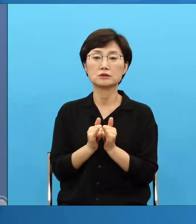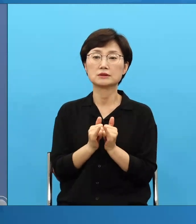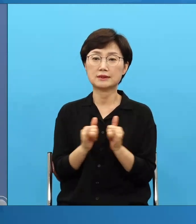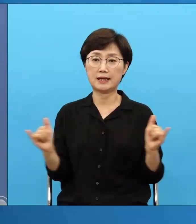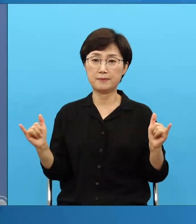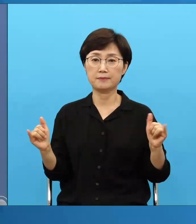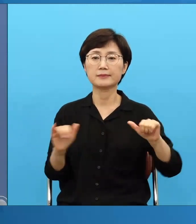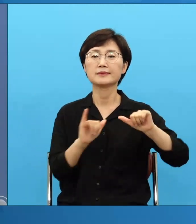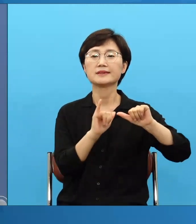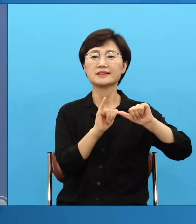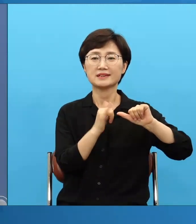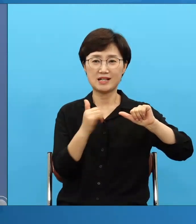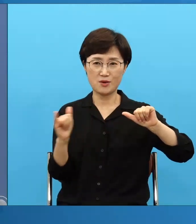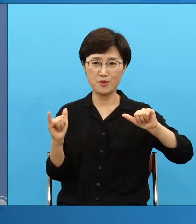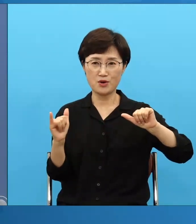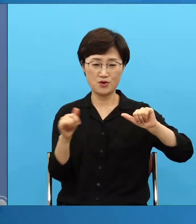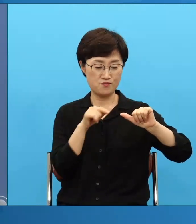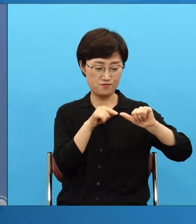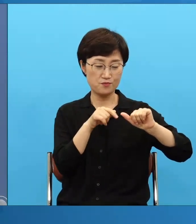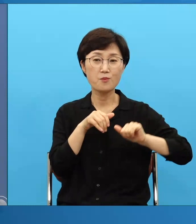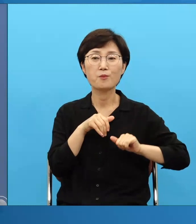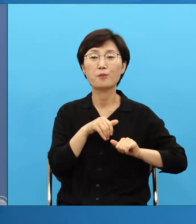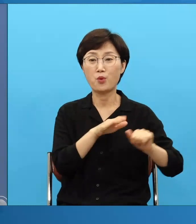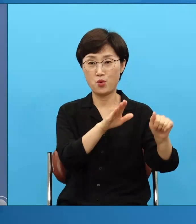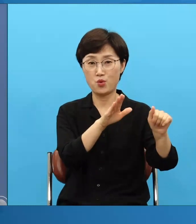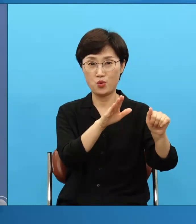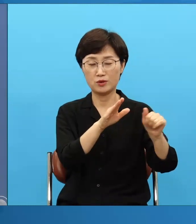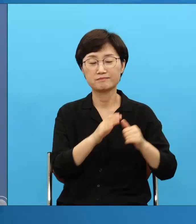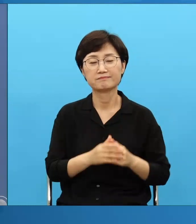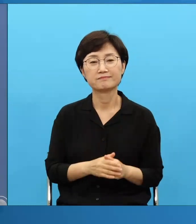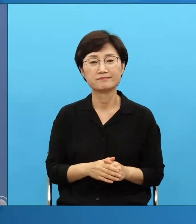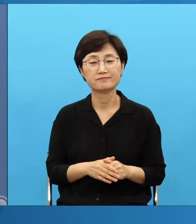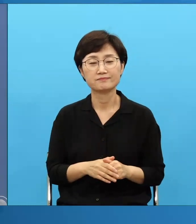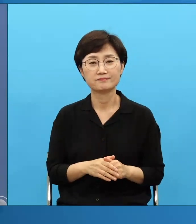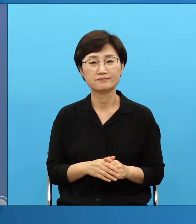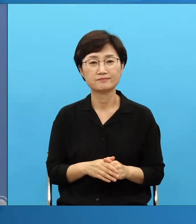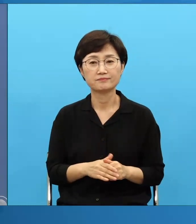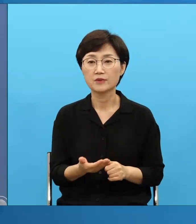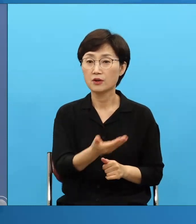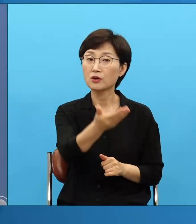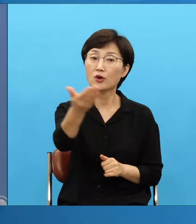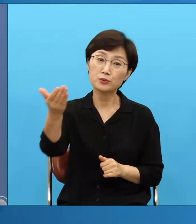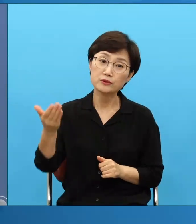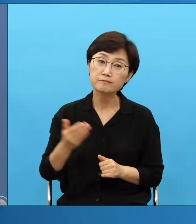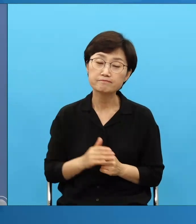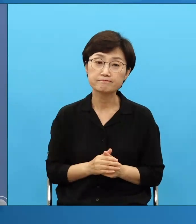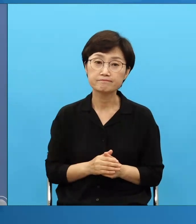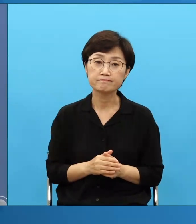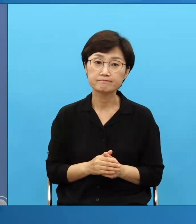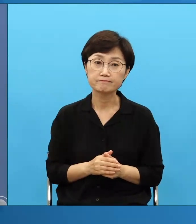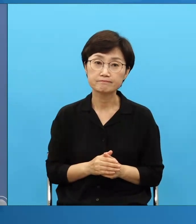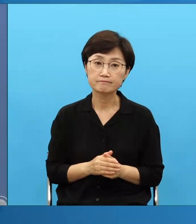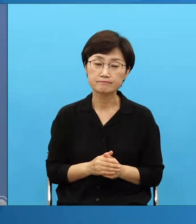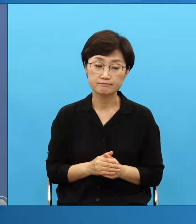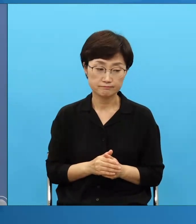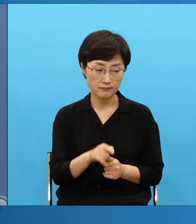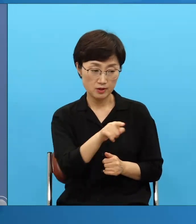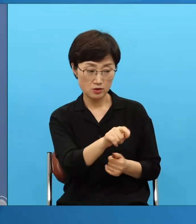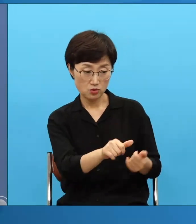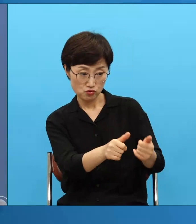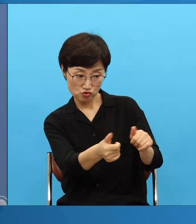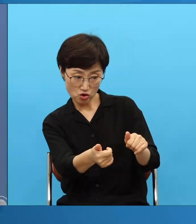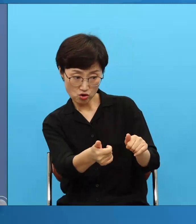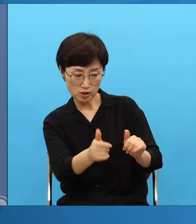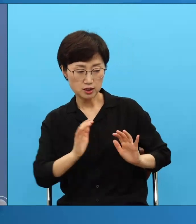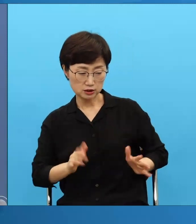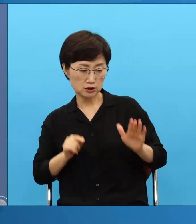파송하게 됩니다. Basically, he commissions out 5 individuals that refreshes the spirit. 여러분은 죽은 것을 살리는 영적